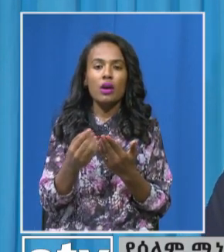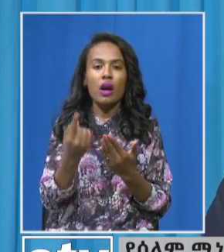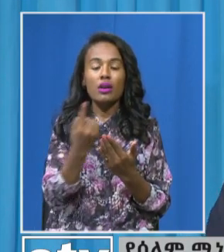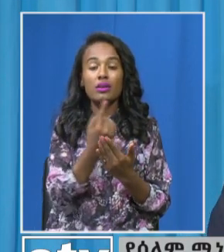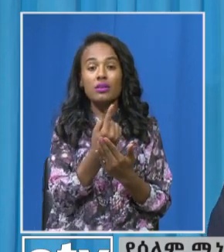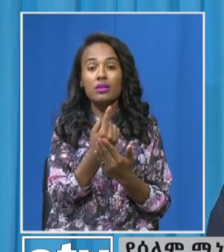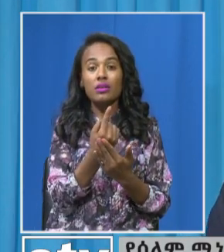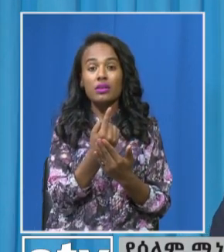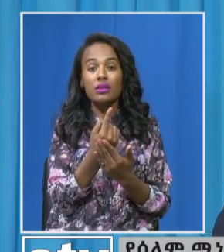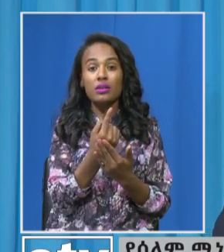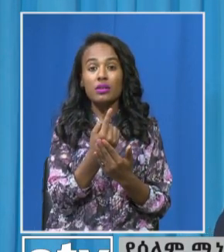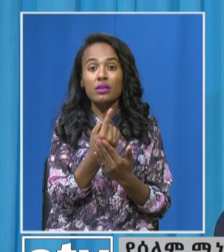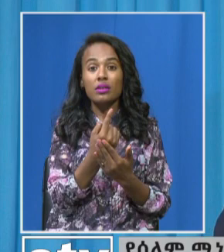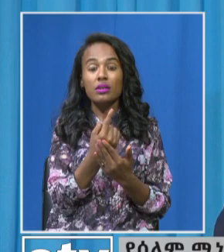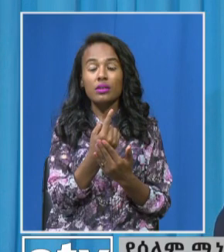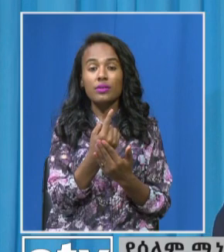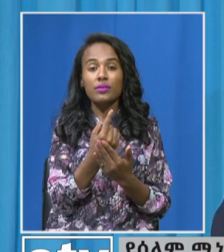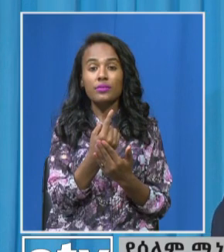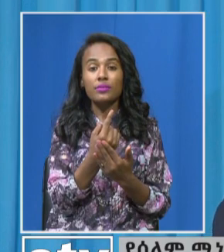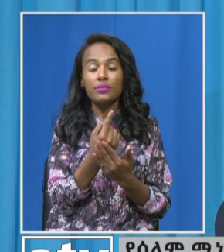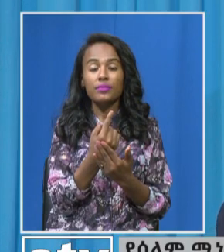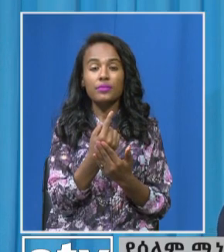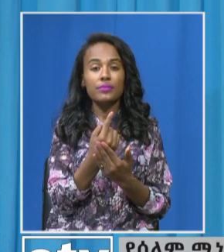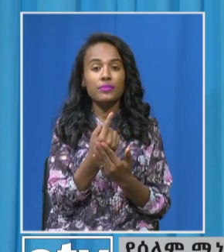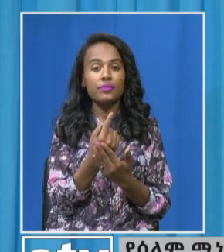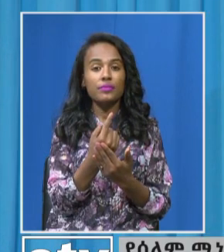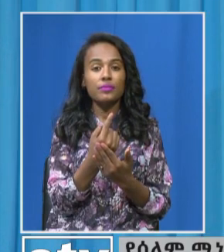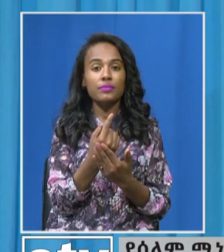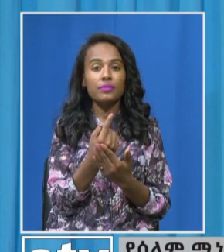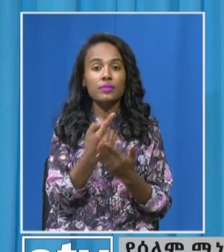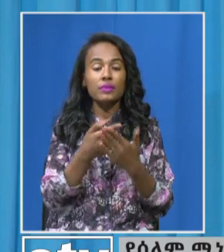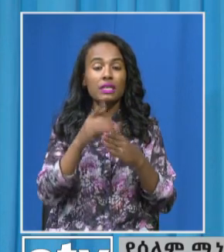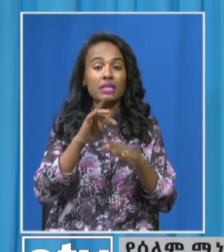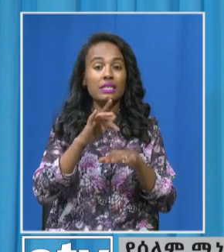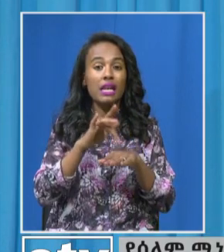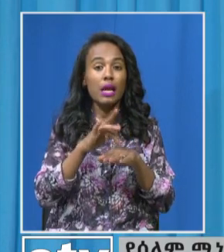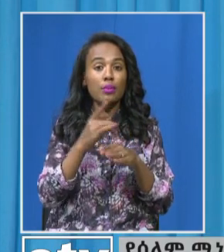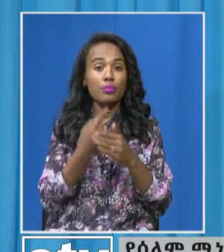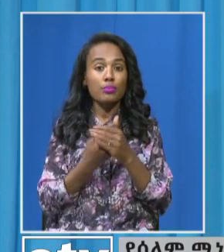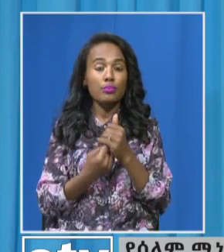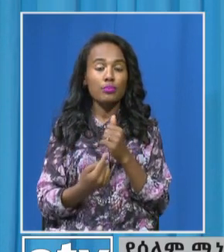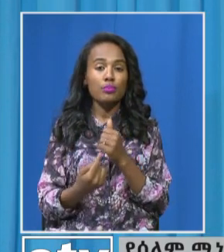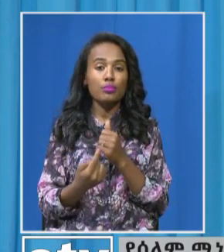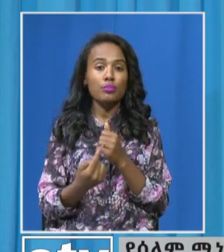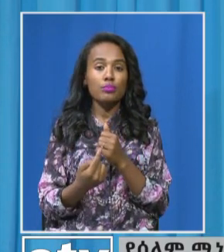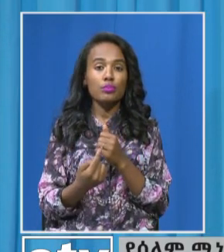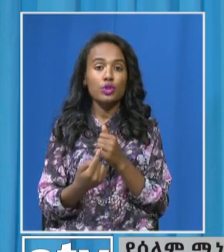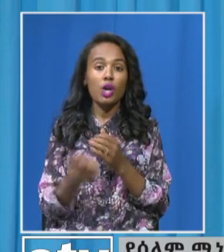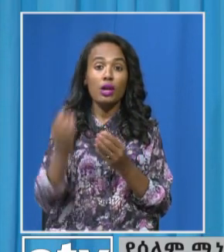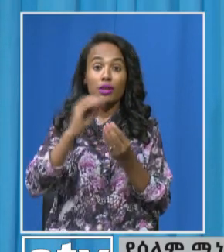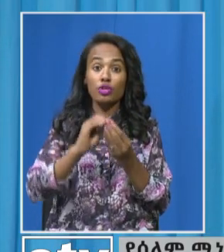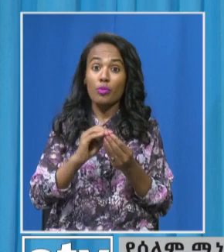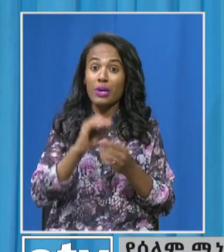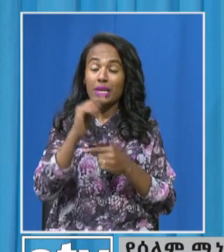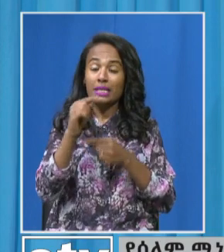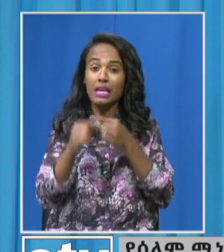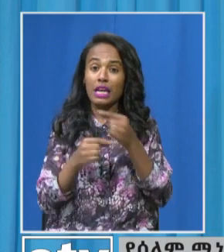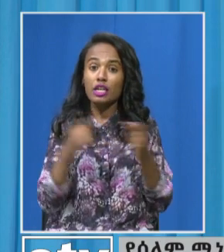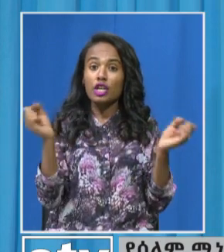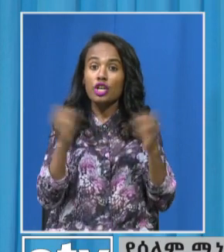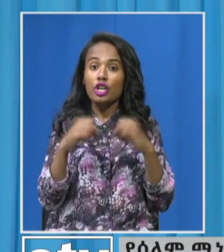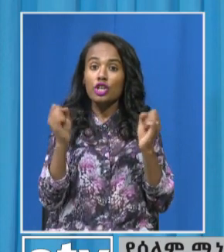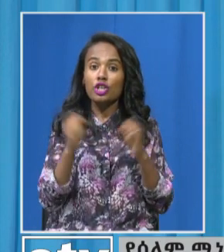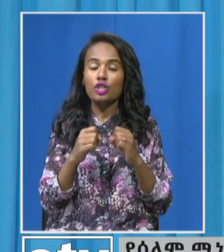ኦንሊ ይባላል። ሶሻል ካፒታል ኮንሰፕት እሱ ብቻ ፖላራይዝ ወደ ማለትነት እየጀመረ ስለሄደ